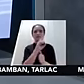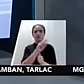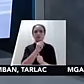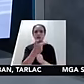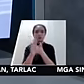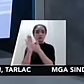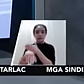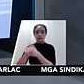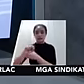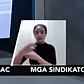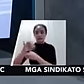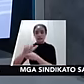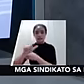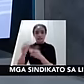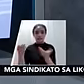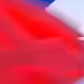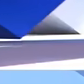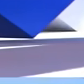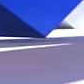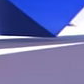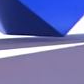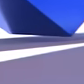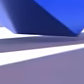Sheila. Nakatutok si Darlene Kai.